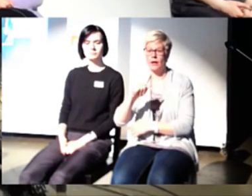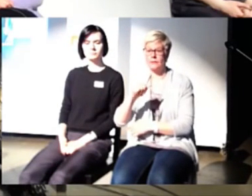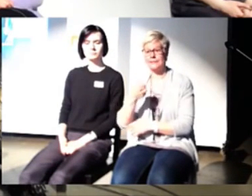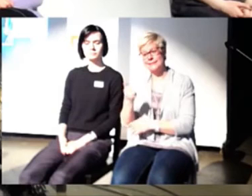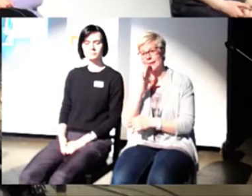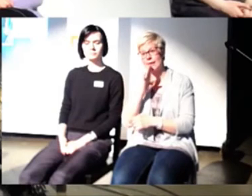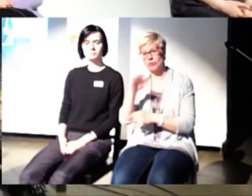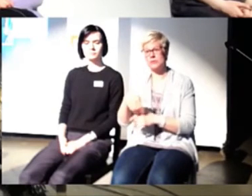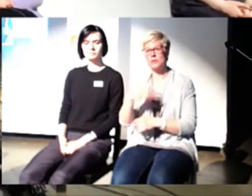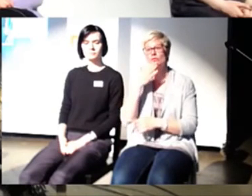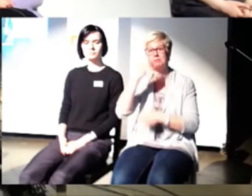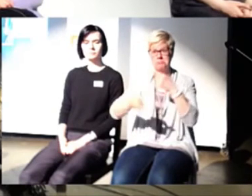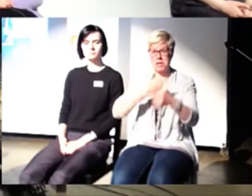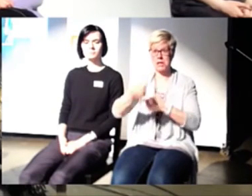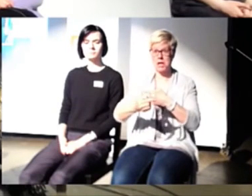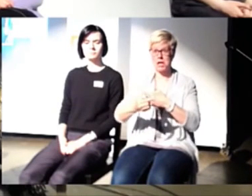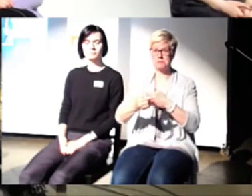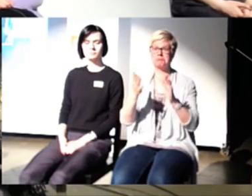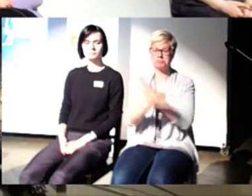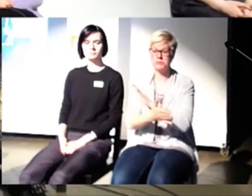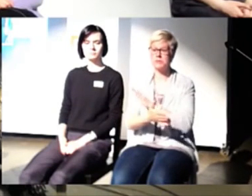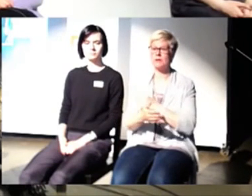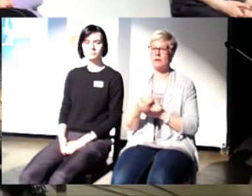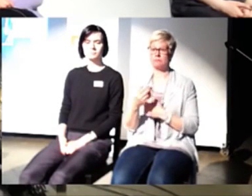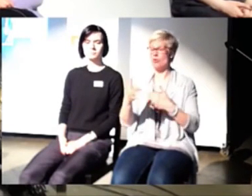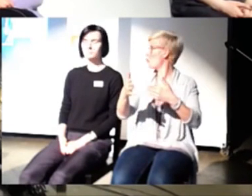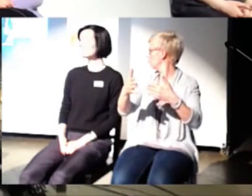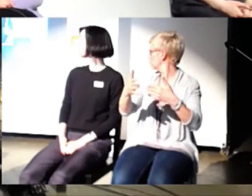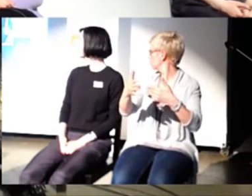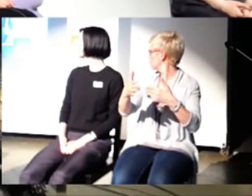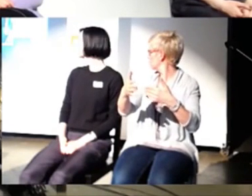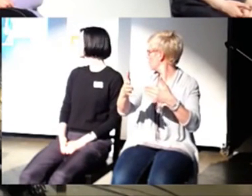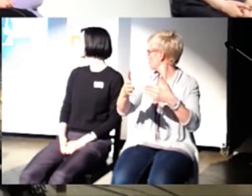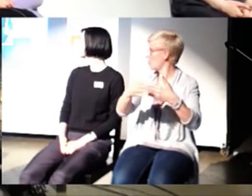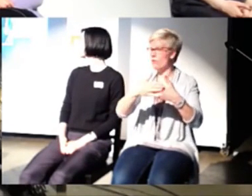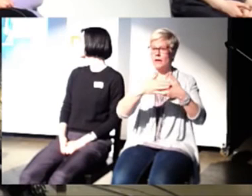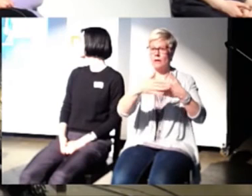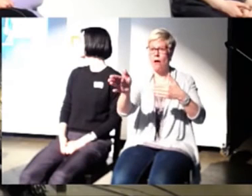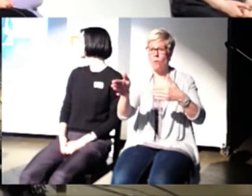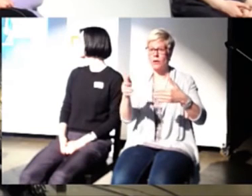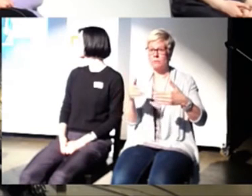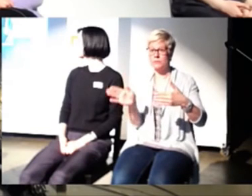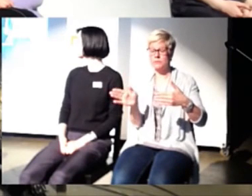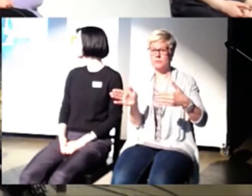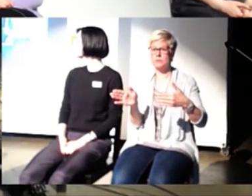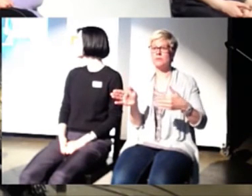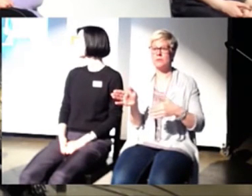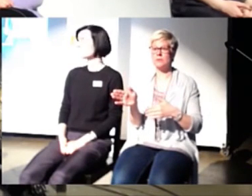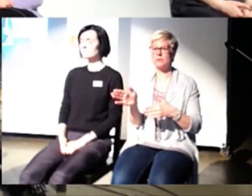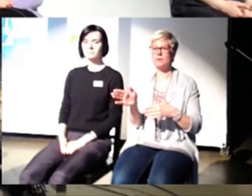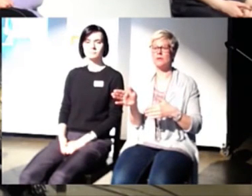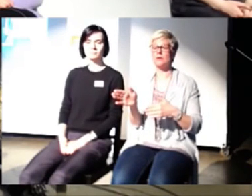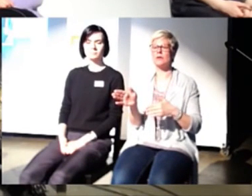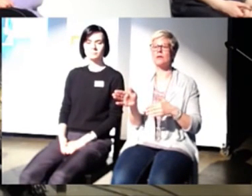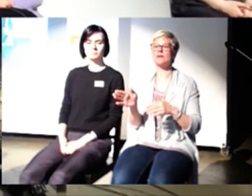Tässä kuvassa on kaksi ovet auki ja siitä kamera vastapäätä